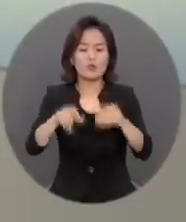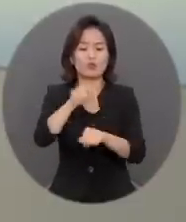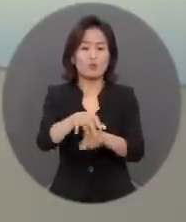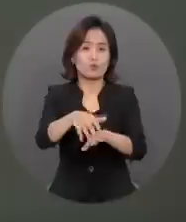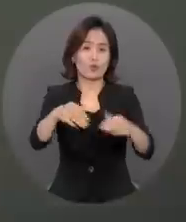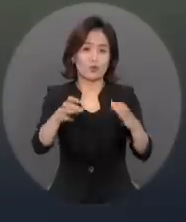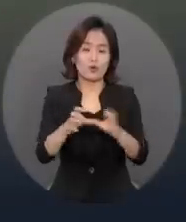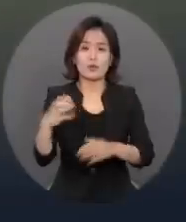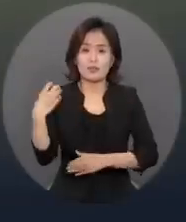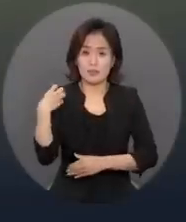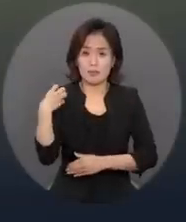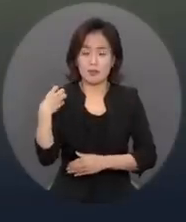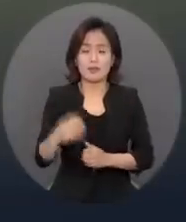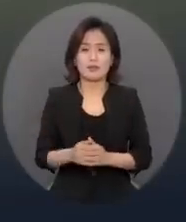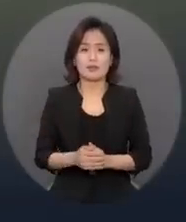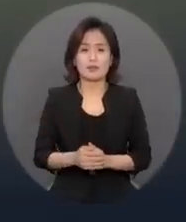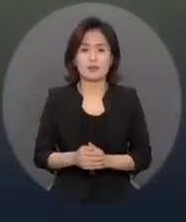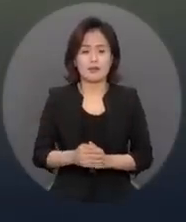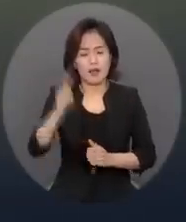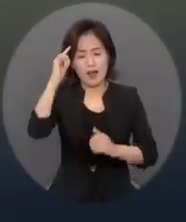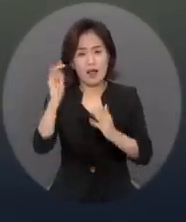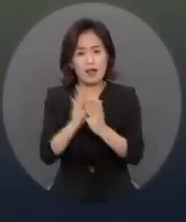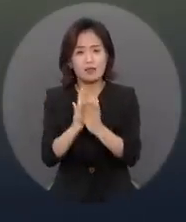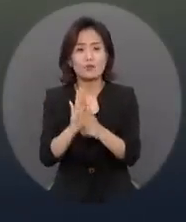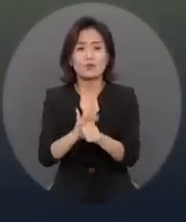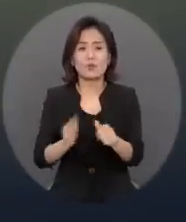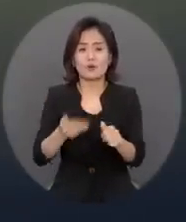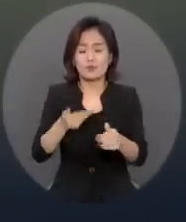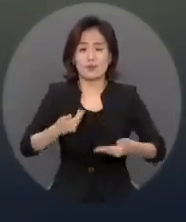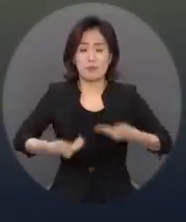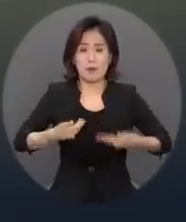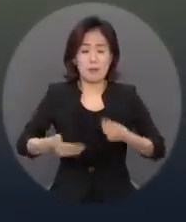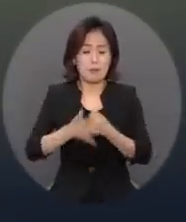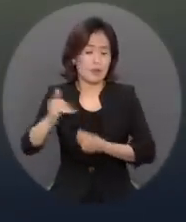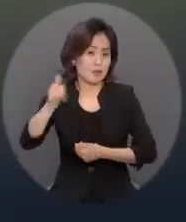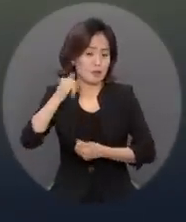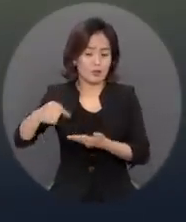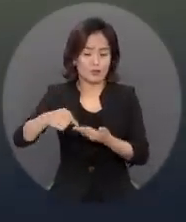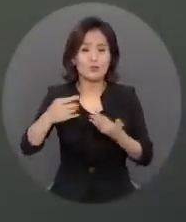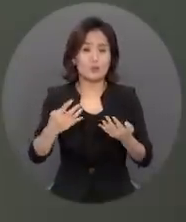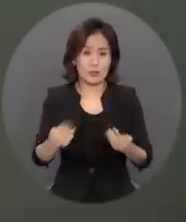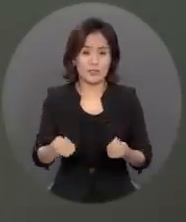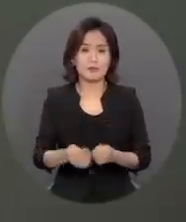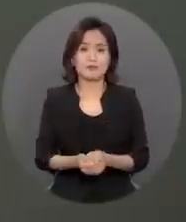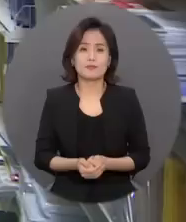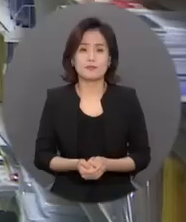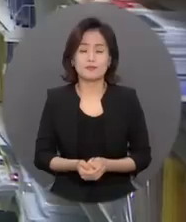있습니다. 선발 역할을 해주신 건 제가 일단 제가 일이 높아가지고 전화로 주문도 많이